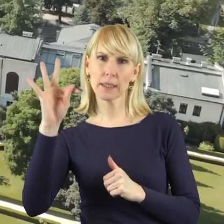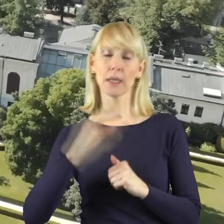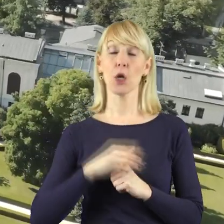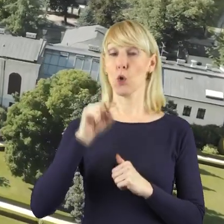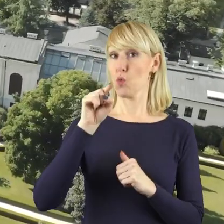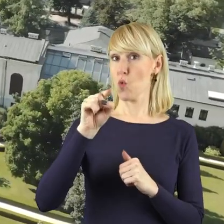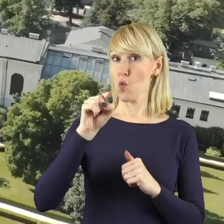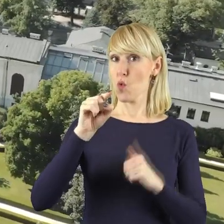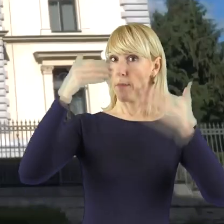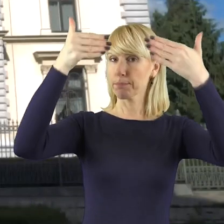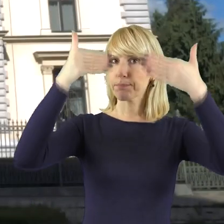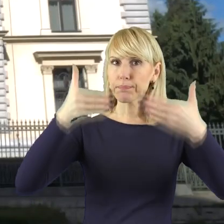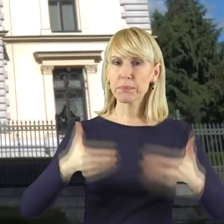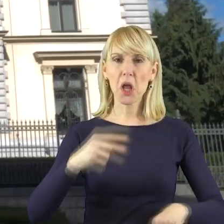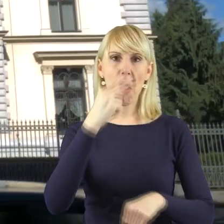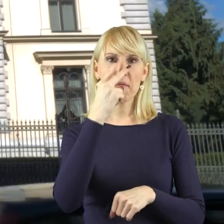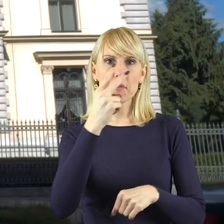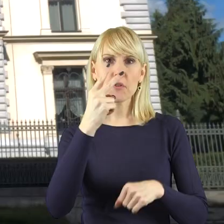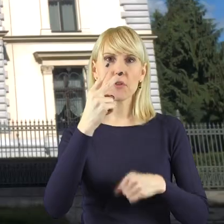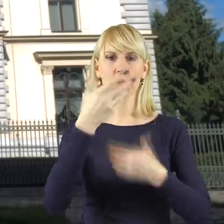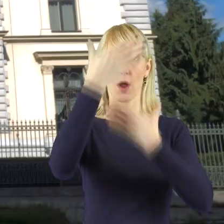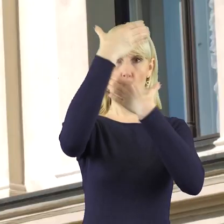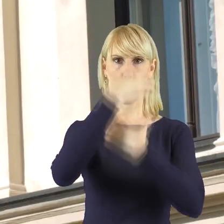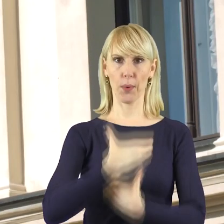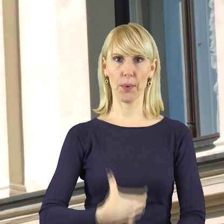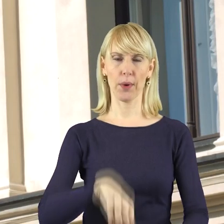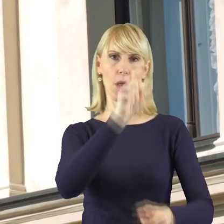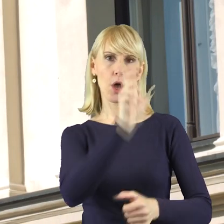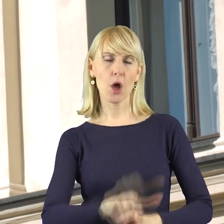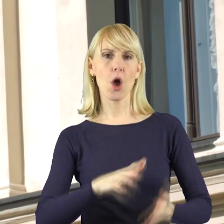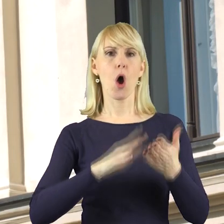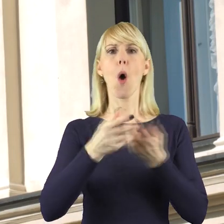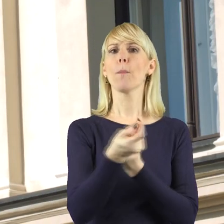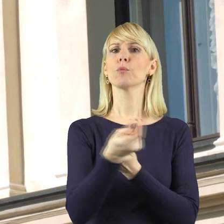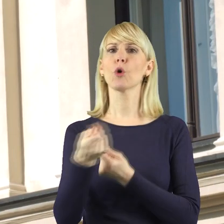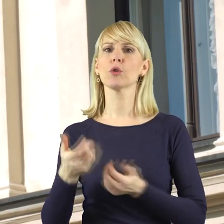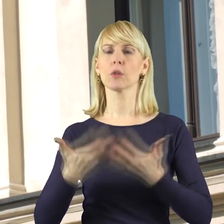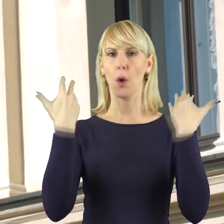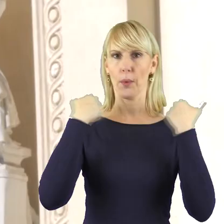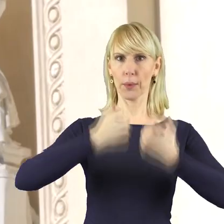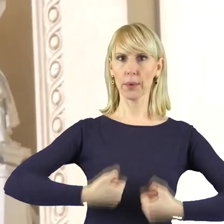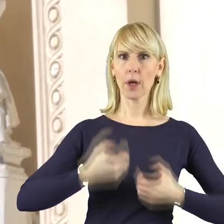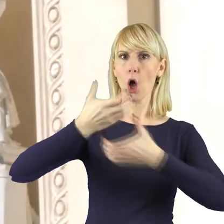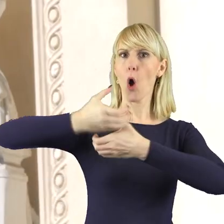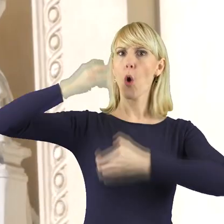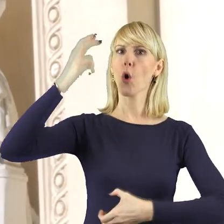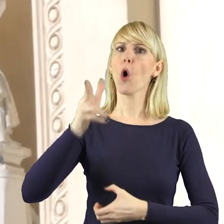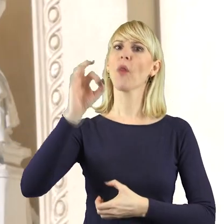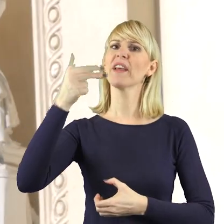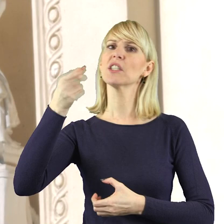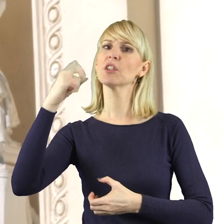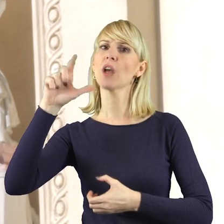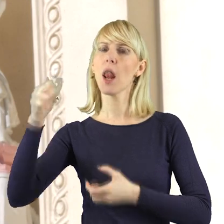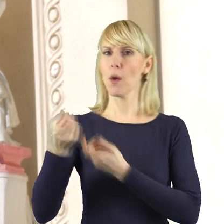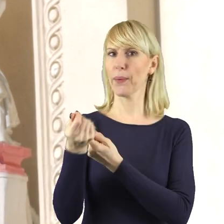dziś na jej elewacji możemy zobaczyć postać przątki w antycznych szatach z kądzielą, czyli pękiem włókien służących do przędzenia